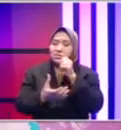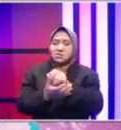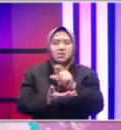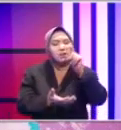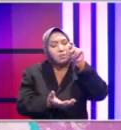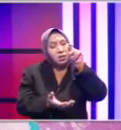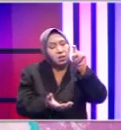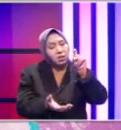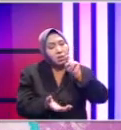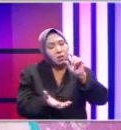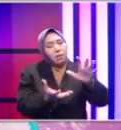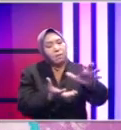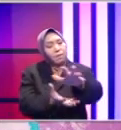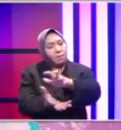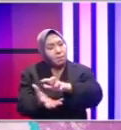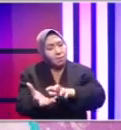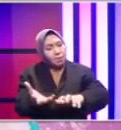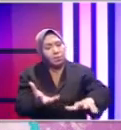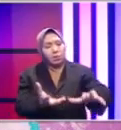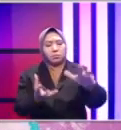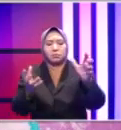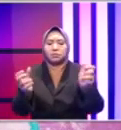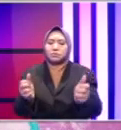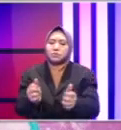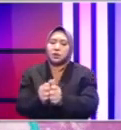beli aih